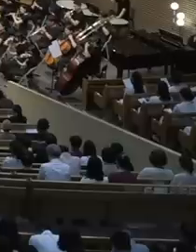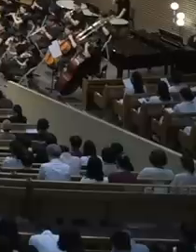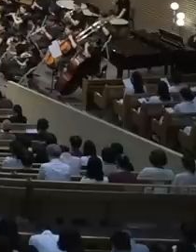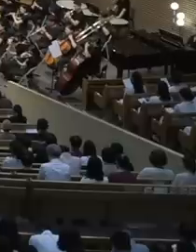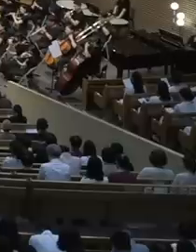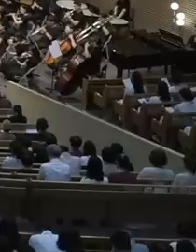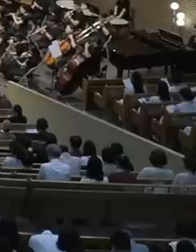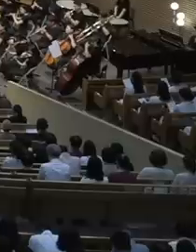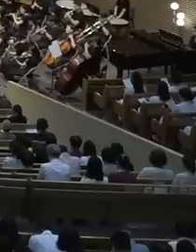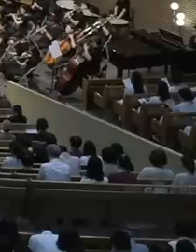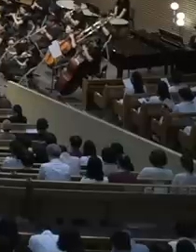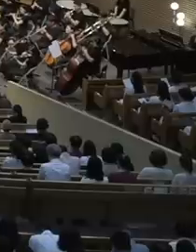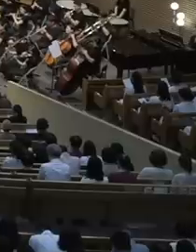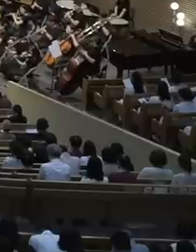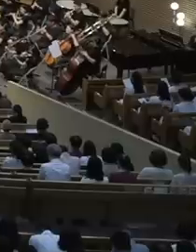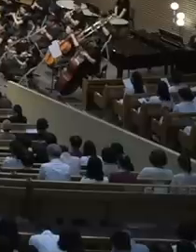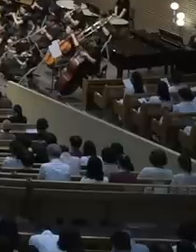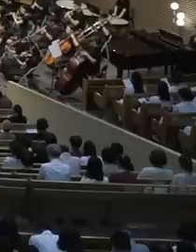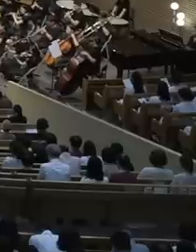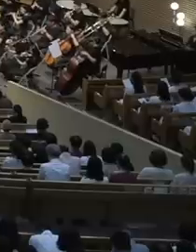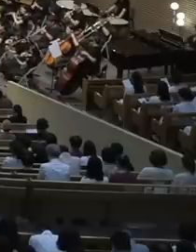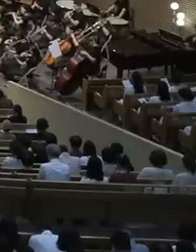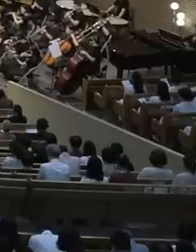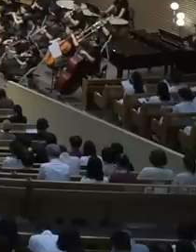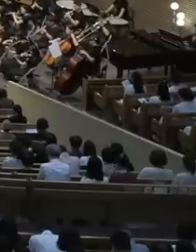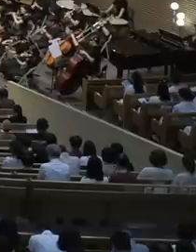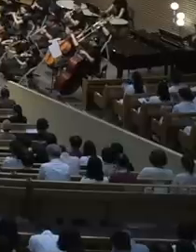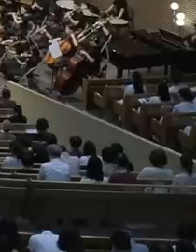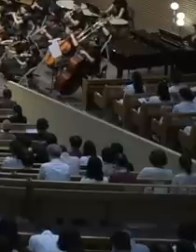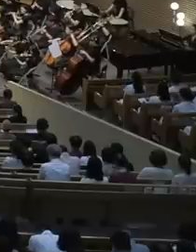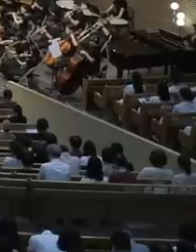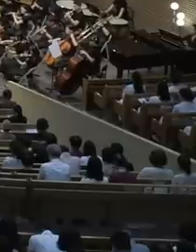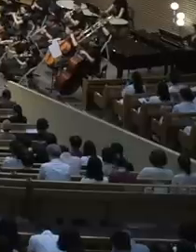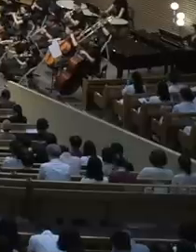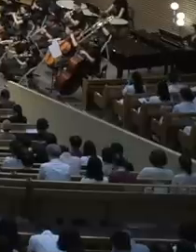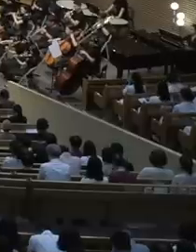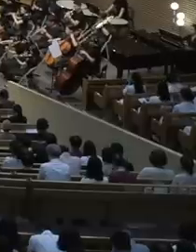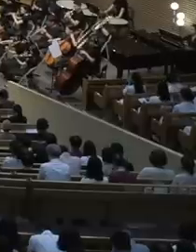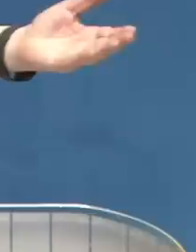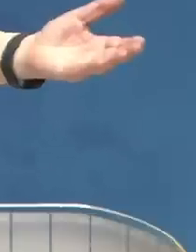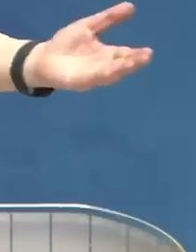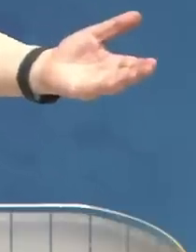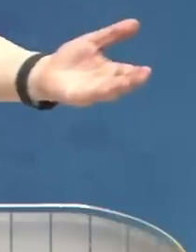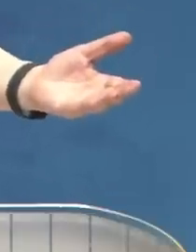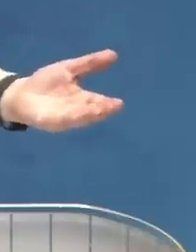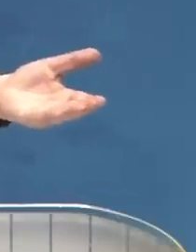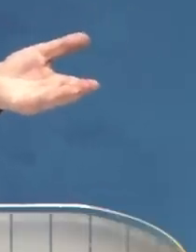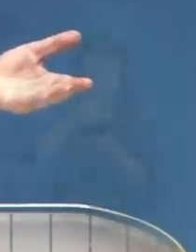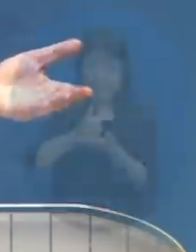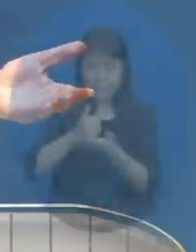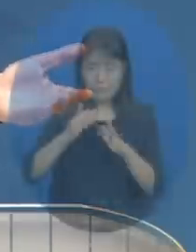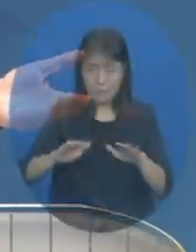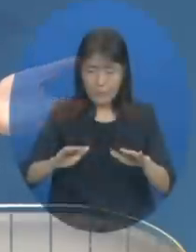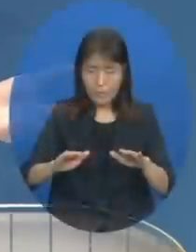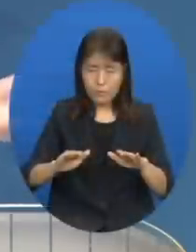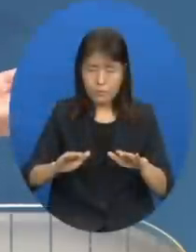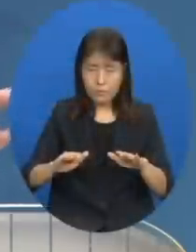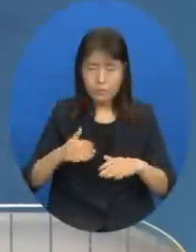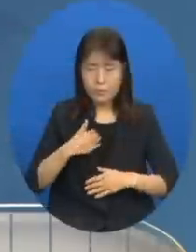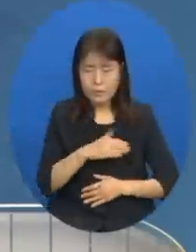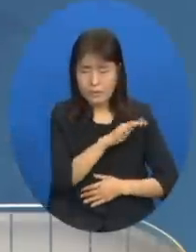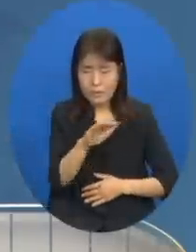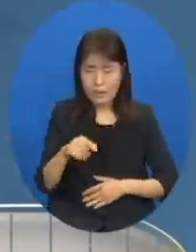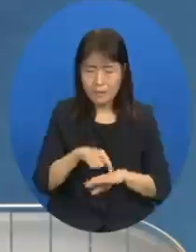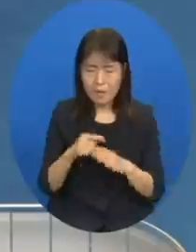주님께만 영광을 돌리게 하여 주옵소서 승리를 고백하게 하여 주옵소서 아버지 하나님 오늘도 저희들이